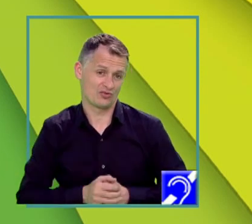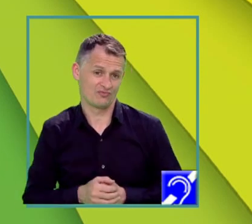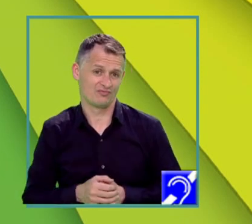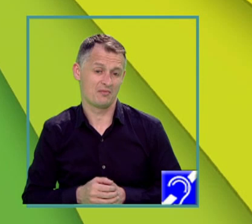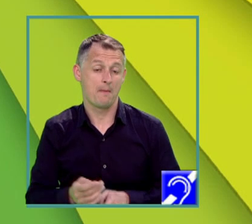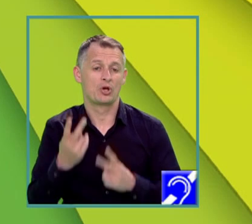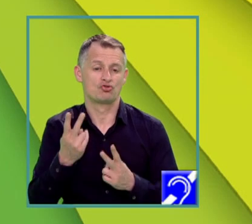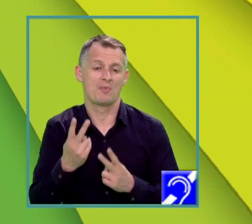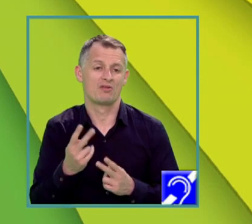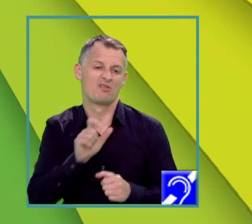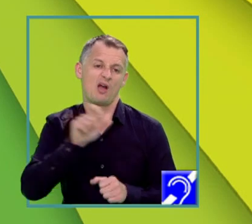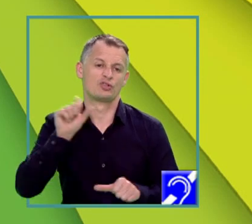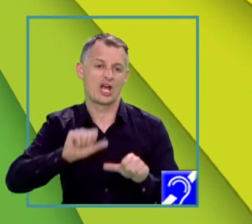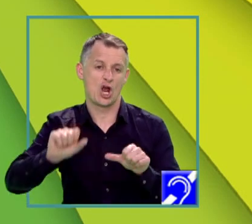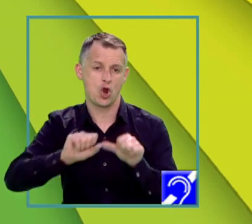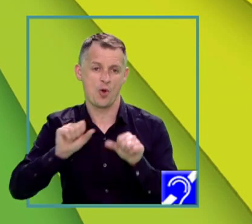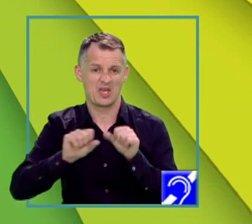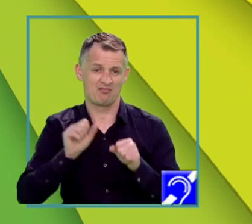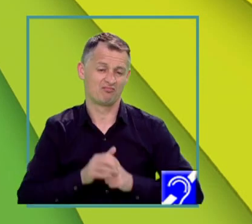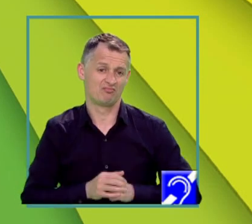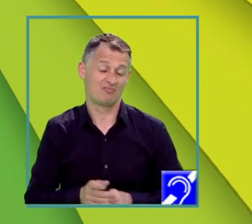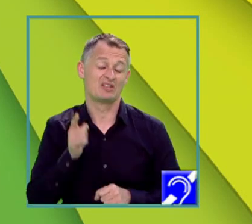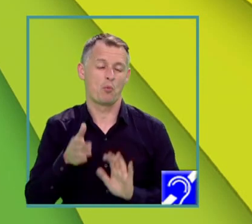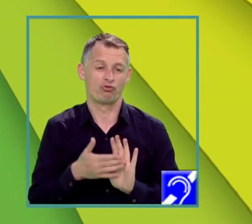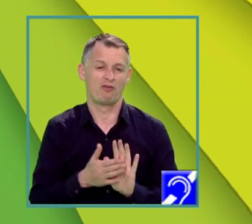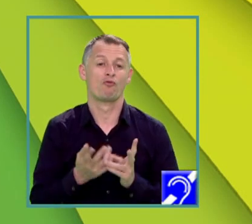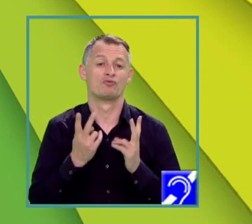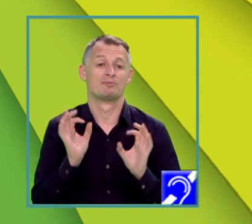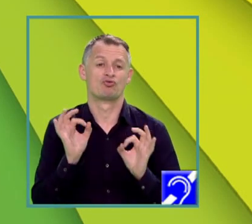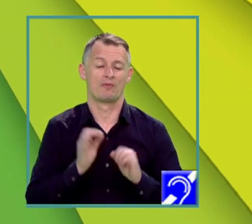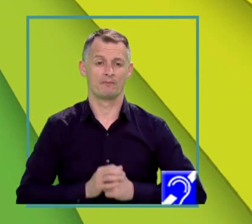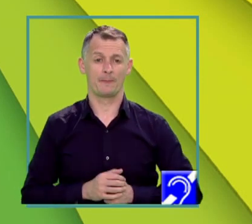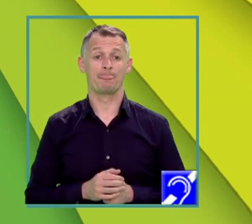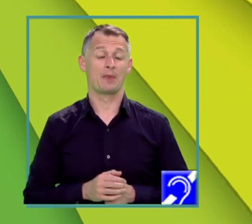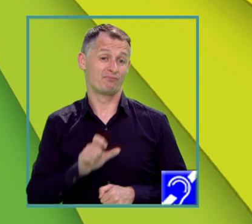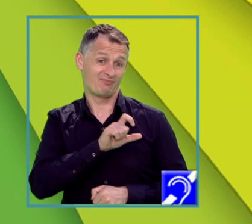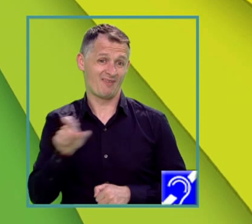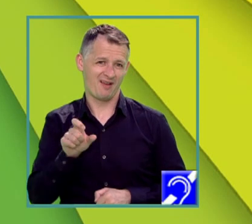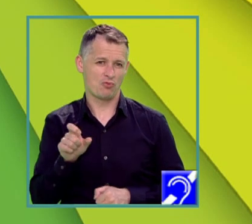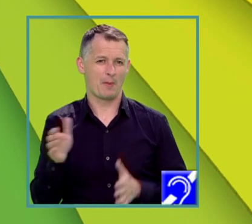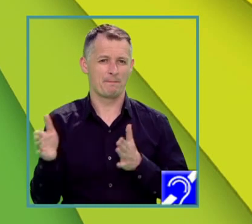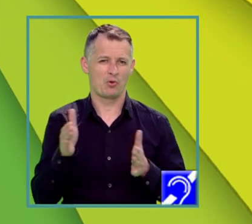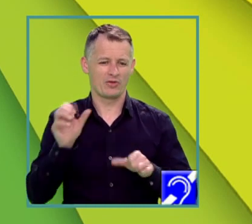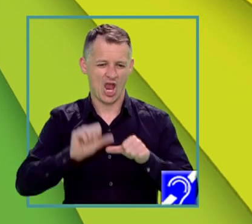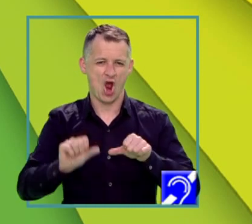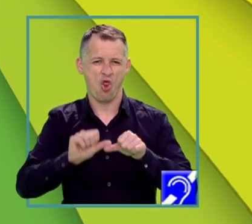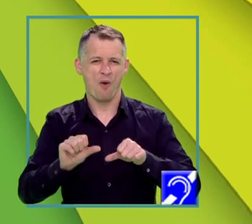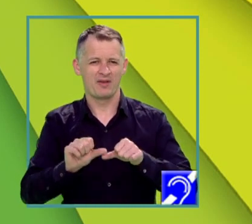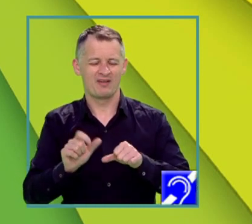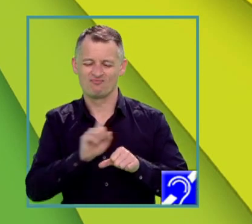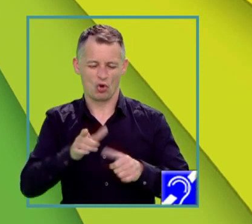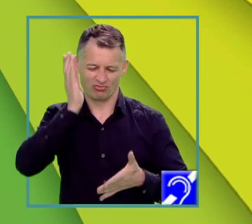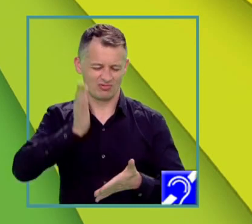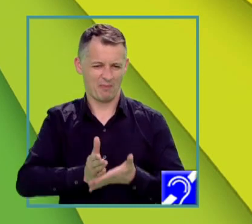cauză este de natură economică adică pe fondul economii în tranziție instabile pe care România a